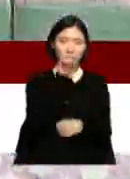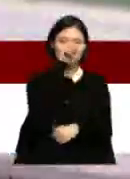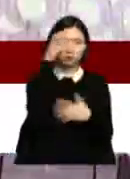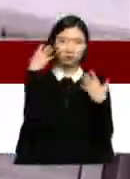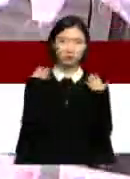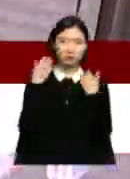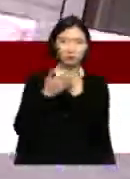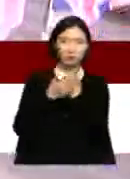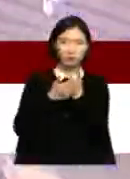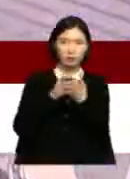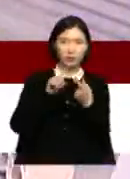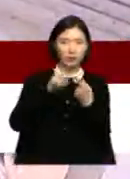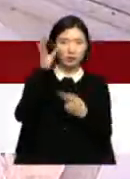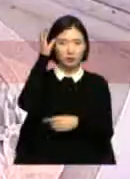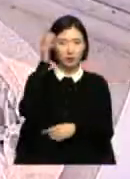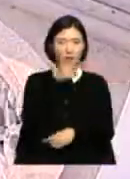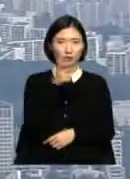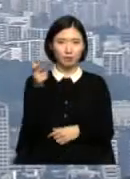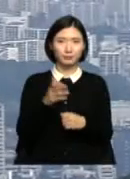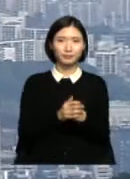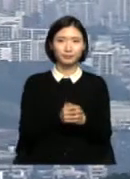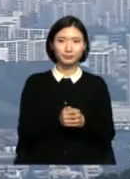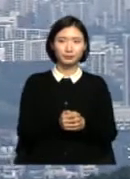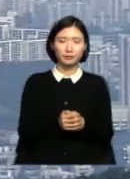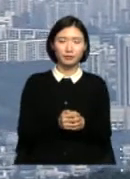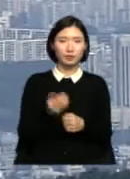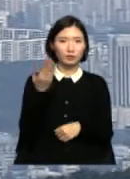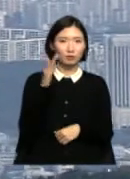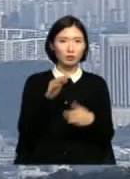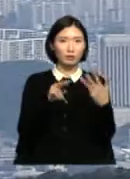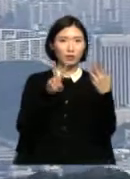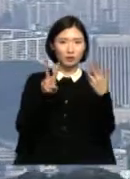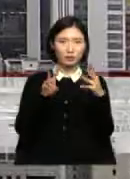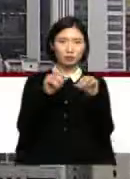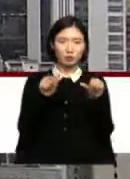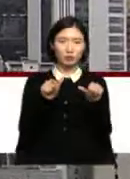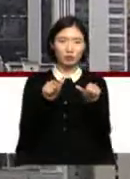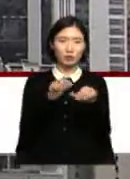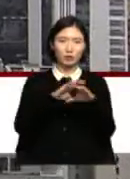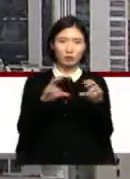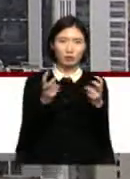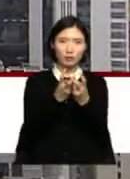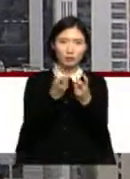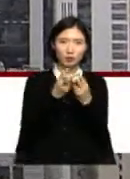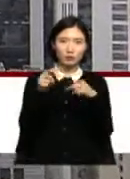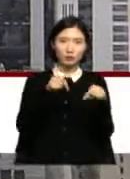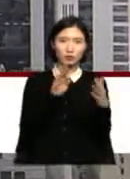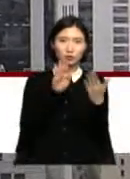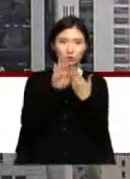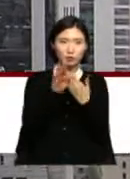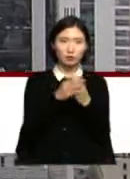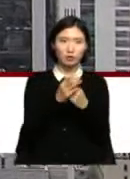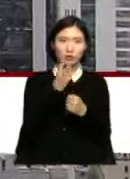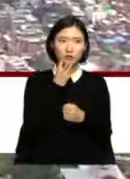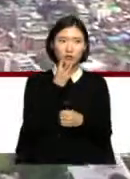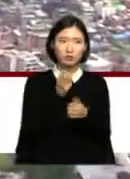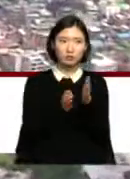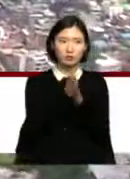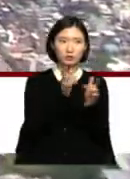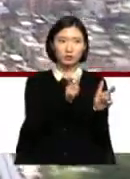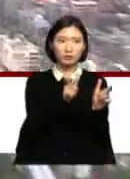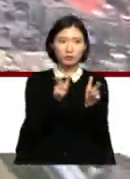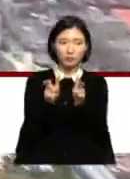차원의 지원에 대한 기대감도 컸습니다. 그러나 파리 부동산 대책으로 서울시 전역이 투기 과열지구로